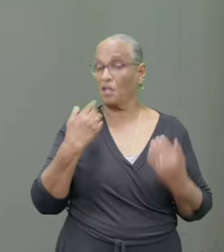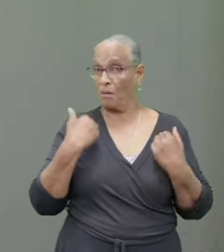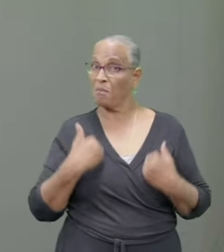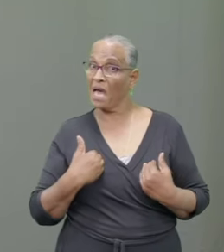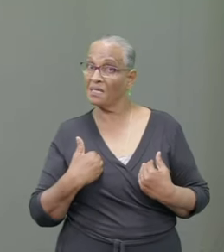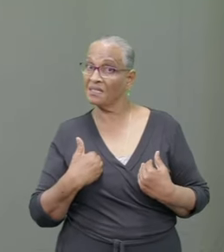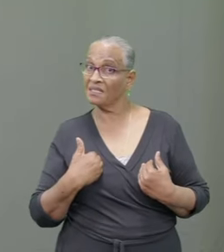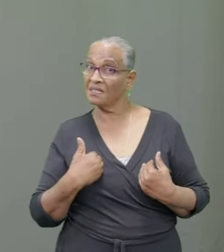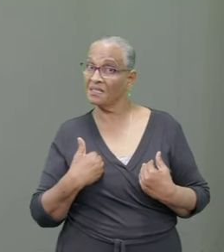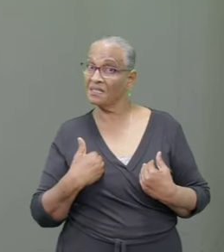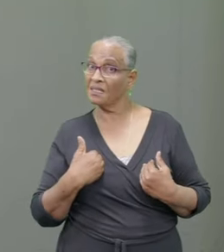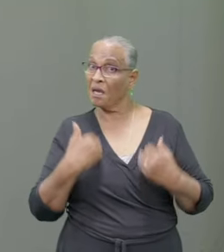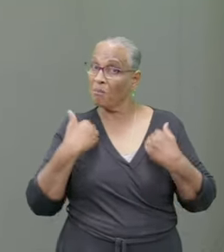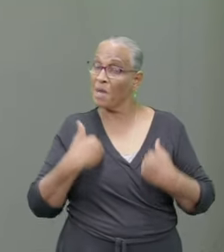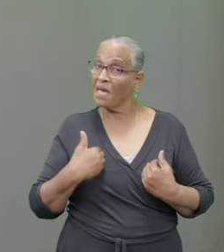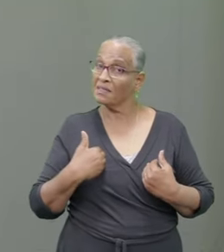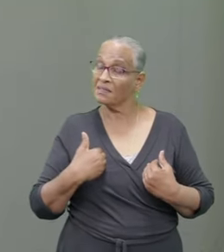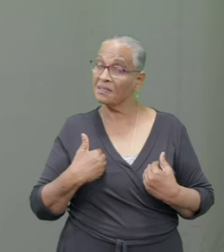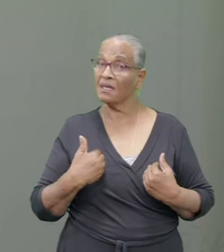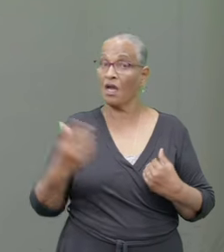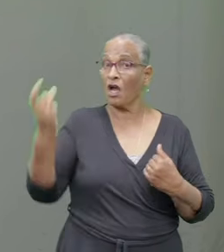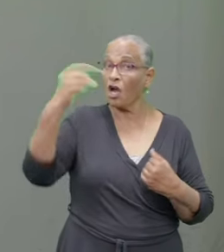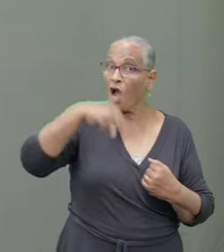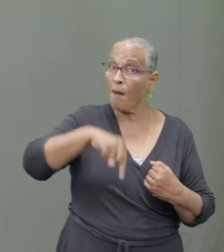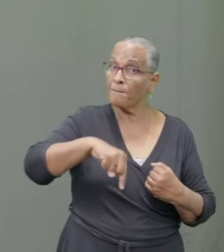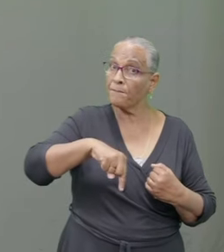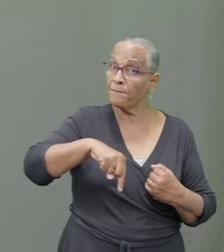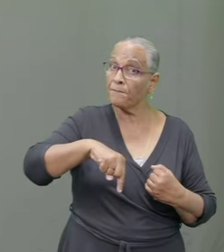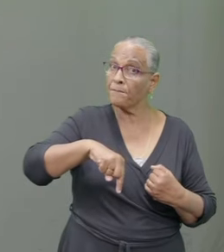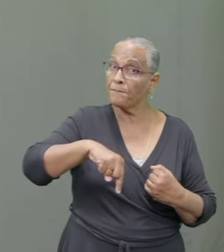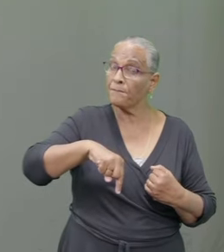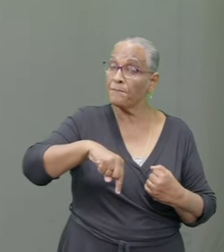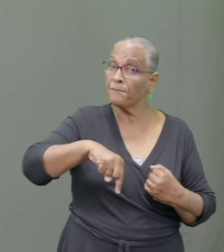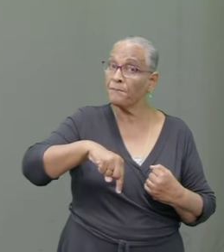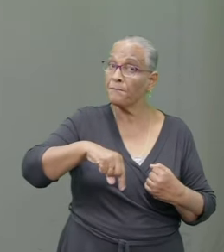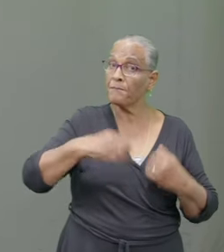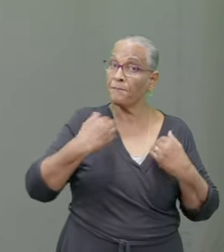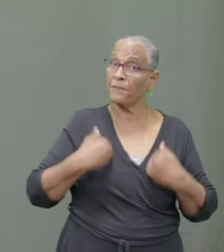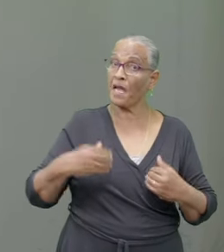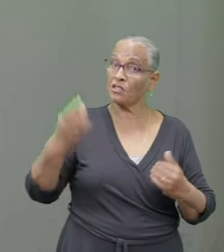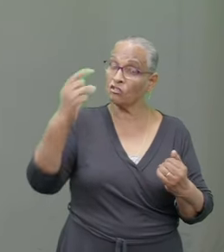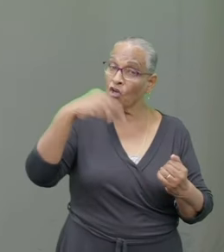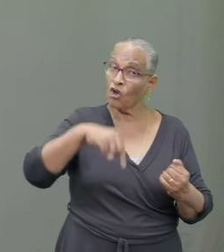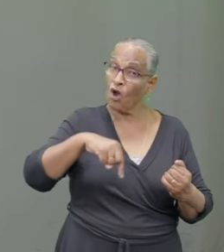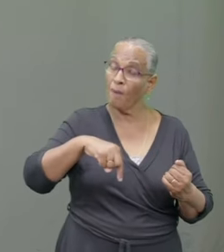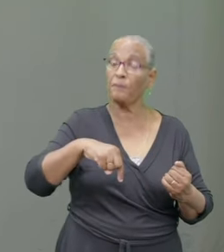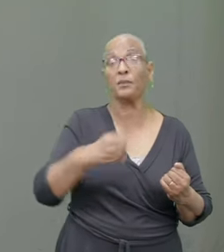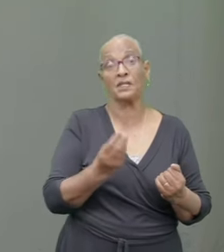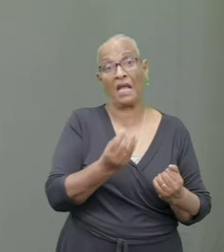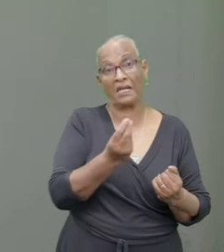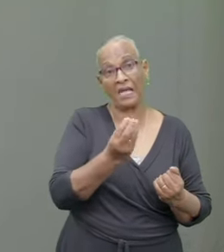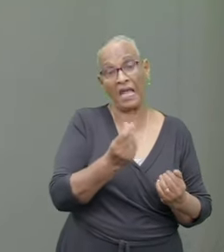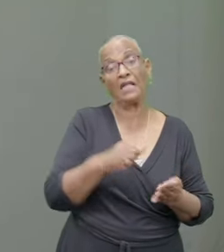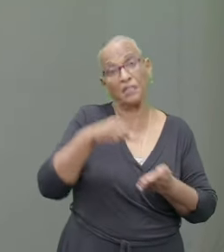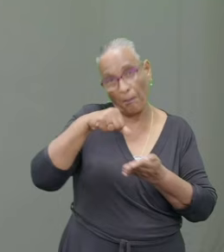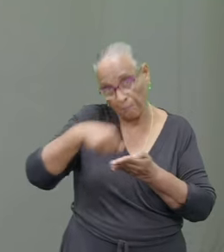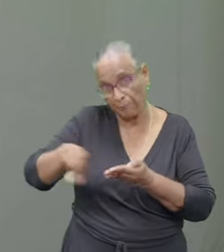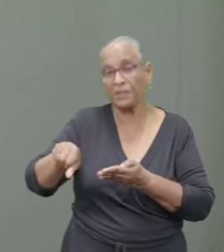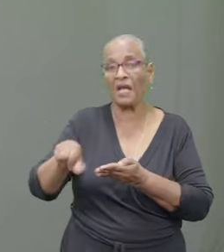de gelden die binnenkomen, kunnen we ervoor zorgen dat er toch nog wat opvang kan zijn binnen de afdelingen waar